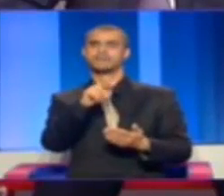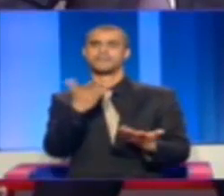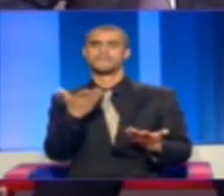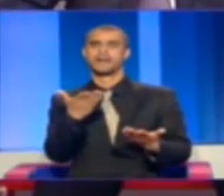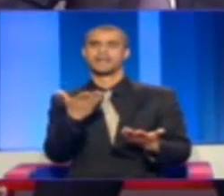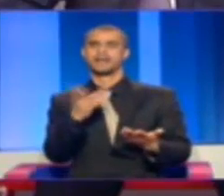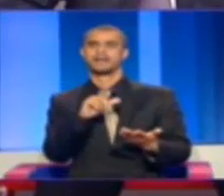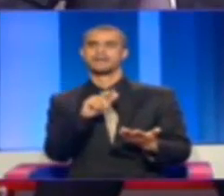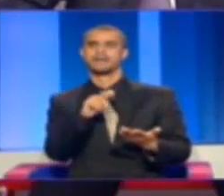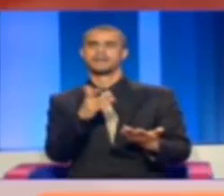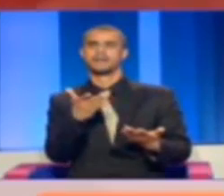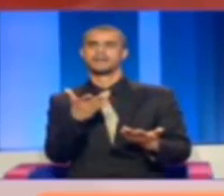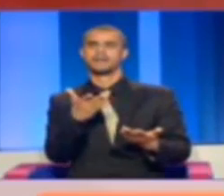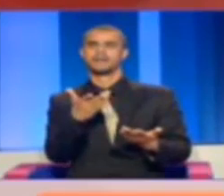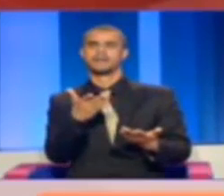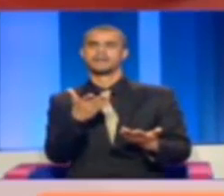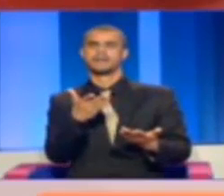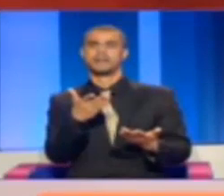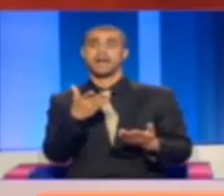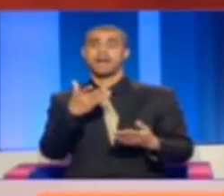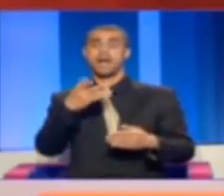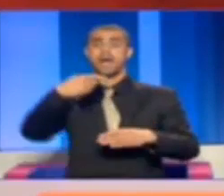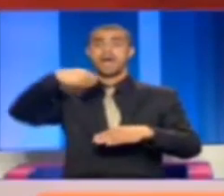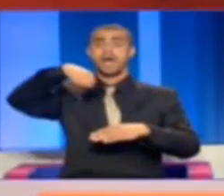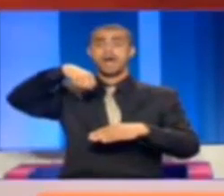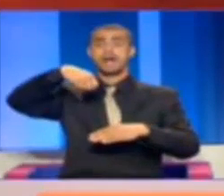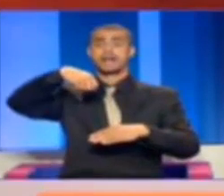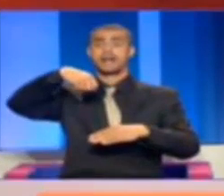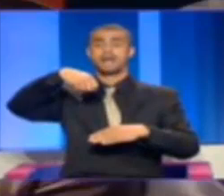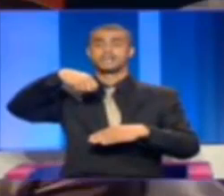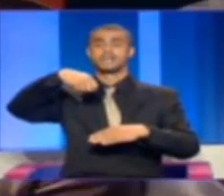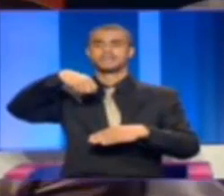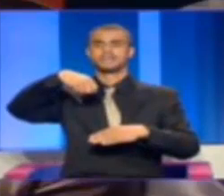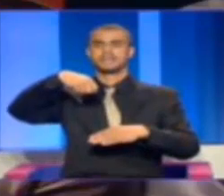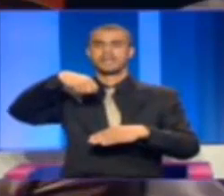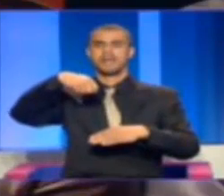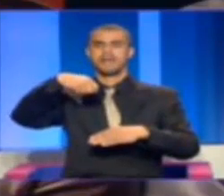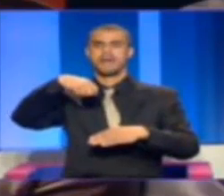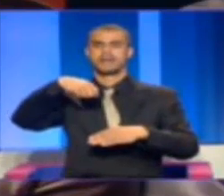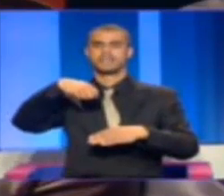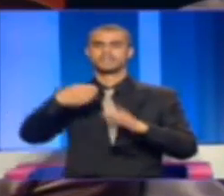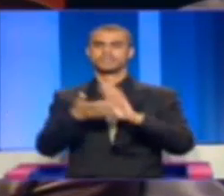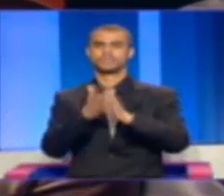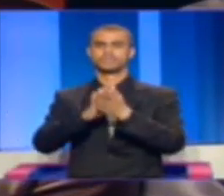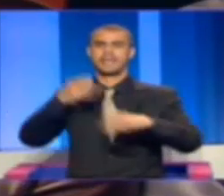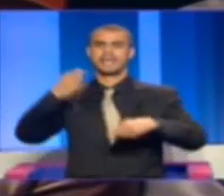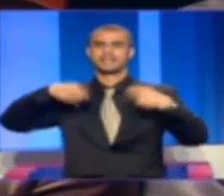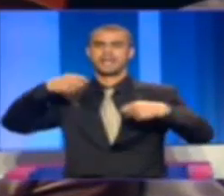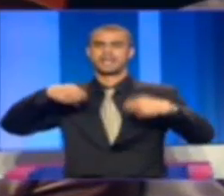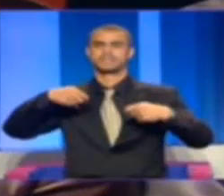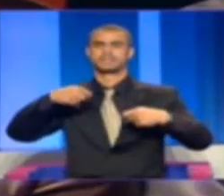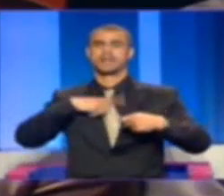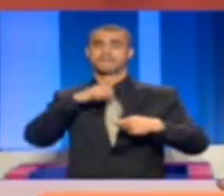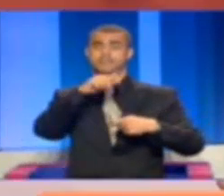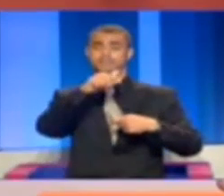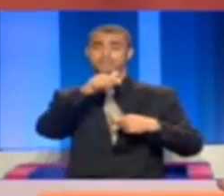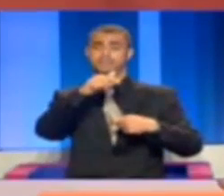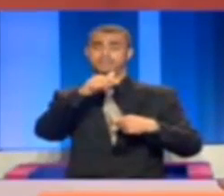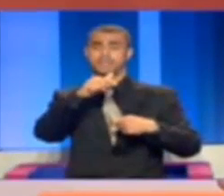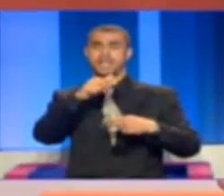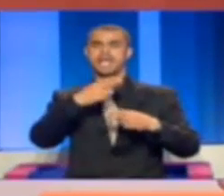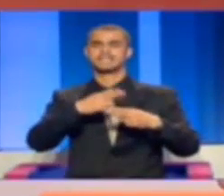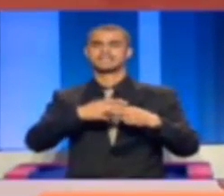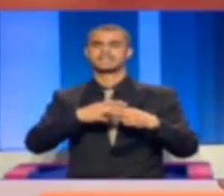كذلك اليوم في حلقة بدون حرج معنا رئيس الجمعية، جمعية النصر اللي شفنا الصور ديالها في البورتري،